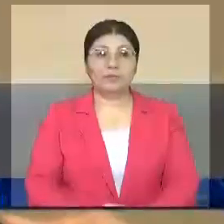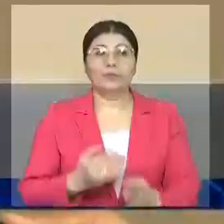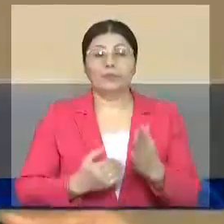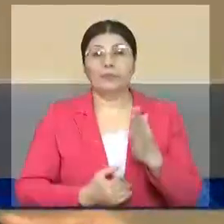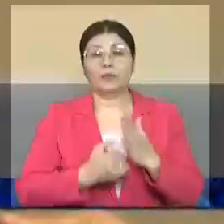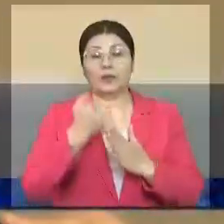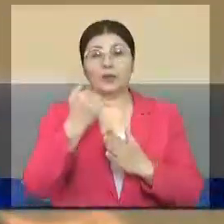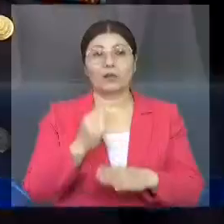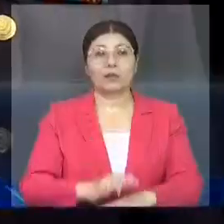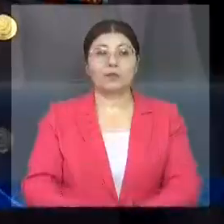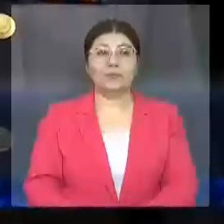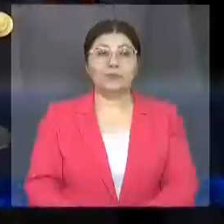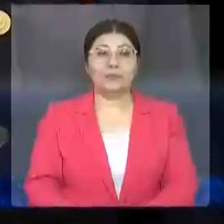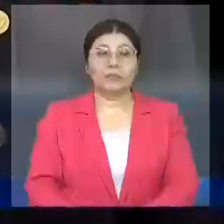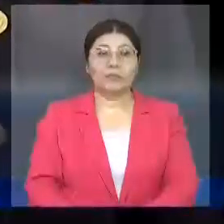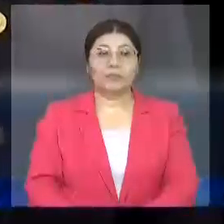асқақтатып көтеріп тұрамыз.